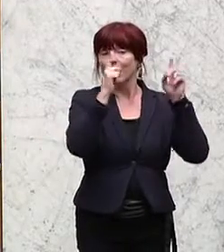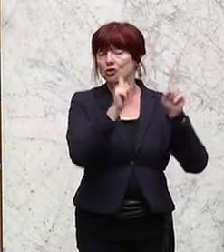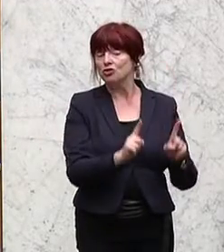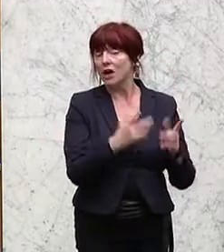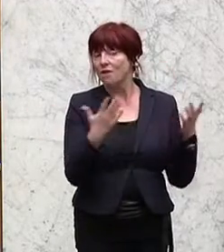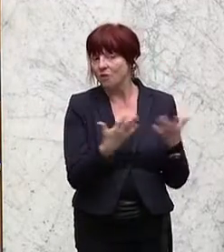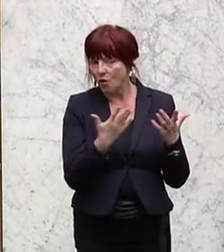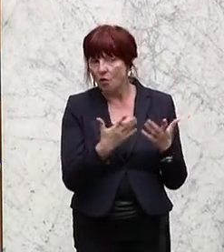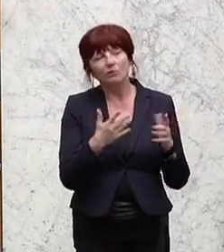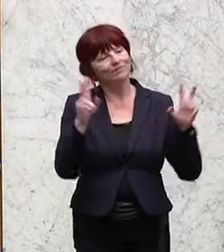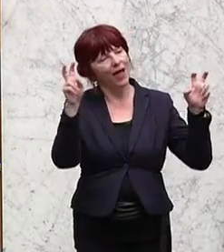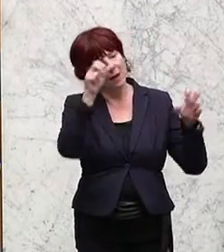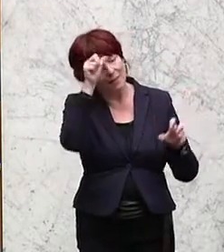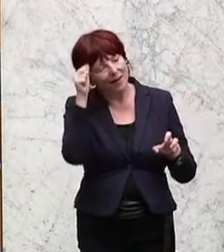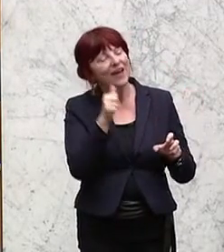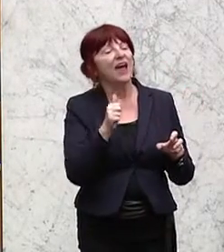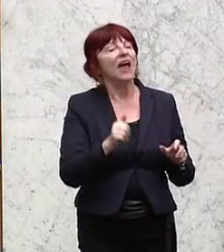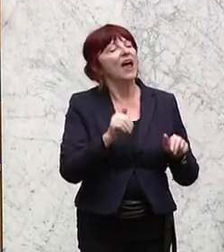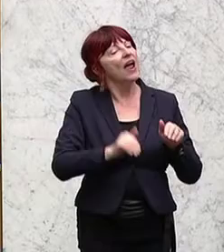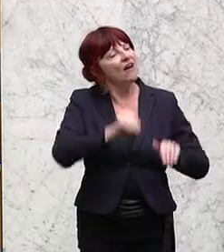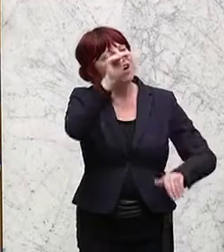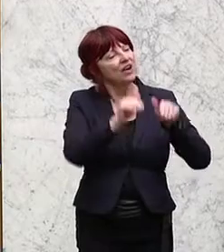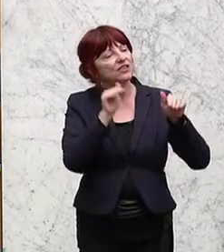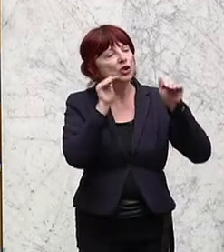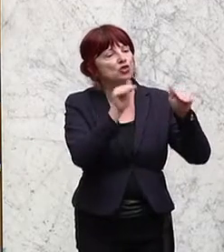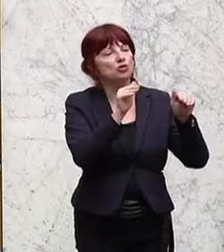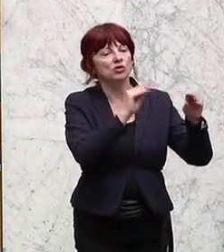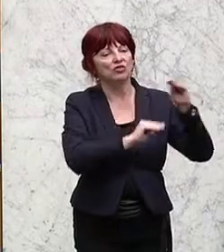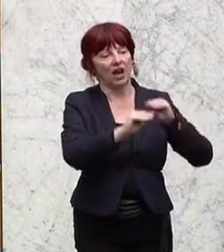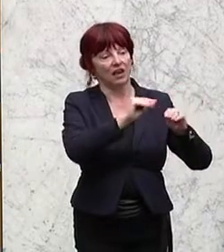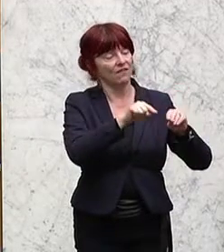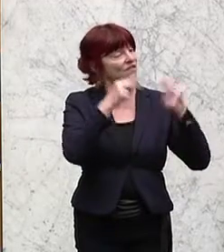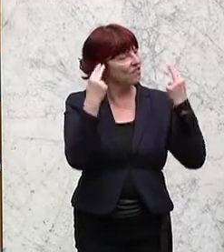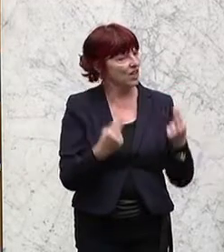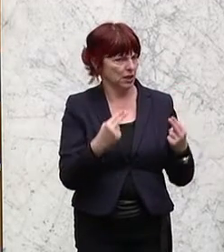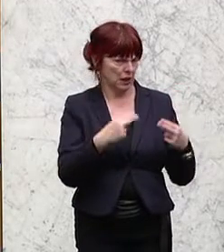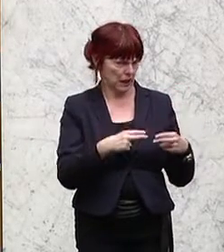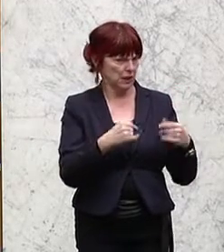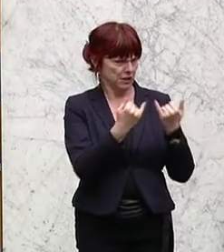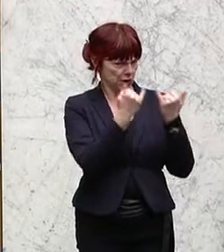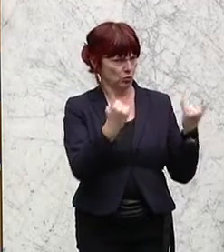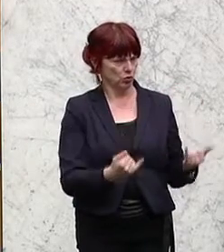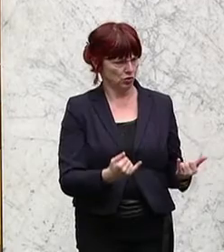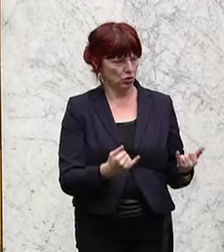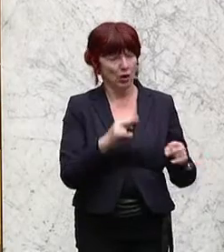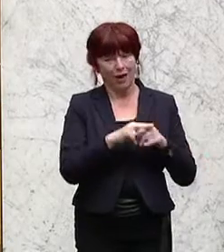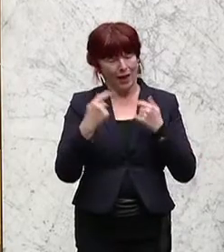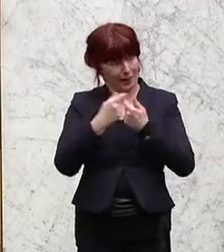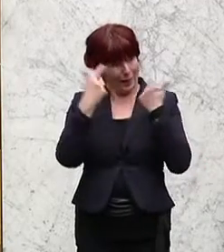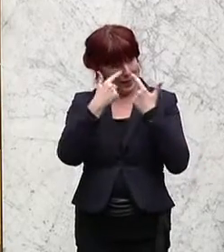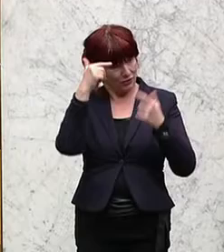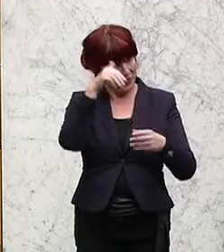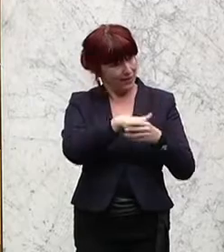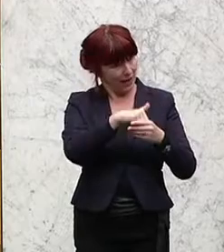sogenannten Erwachsenenschutzvereine tätig. Sie sind für uns eine ganz wesentliche Einrichtung, weil beim Klären wird letztendlich entschieden